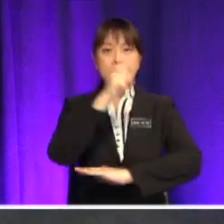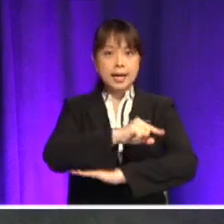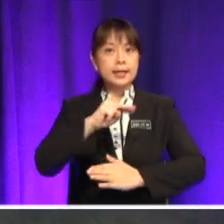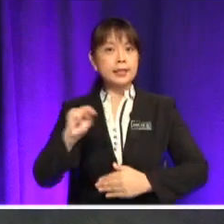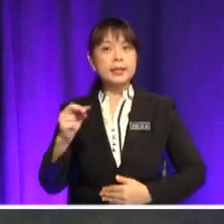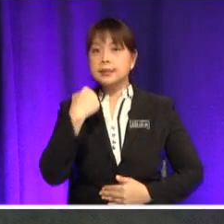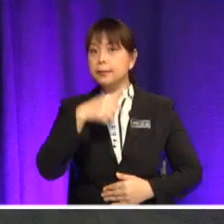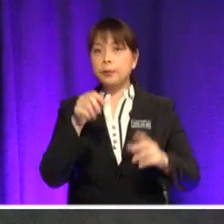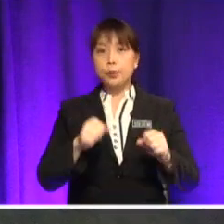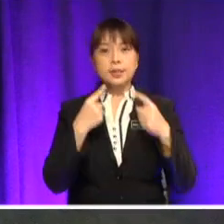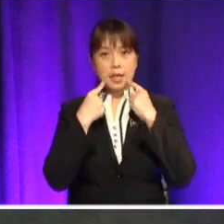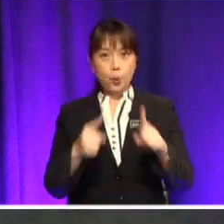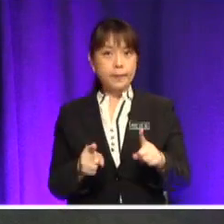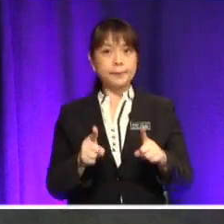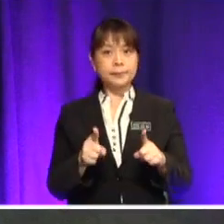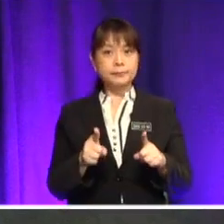muda